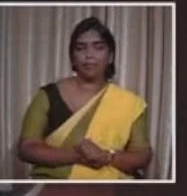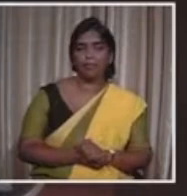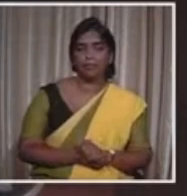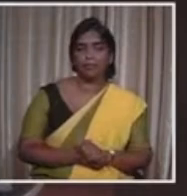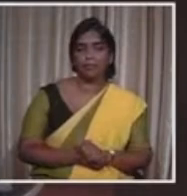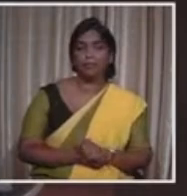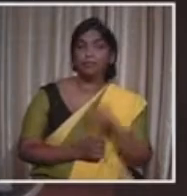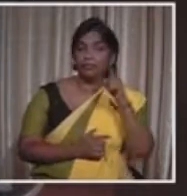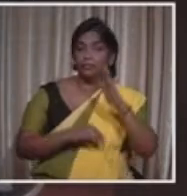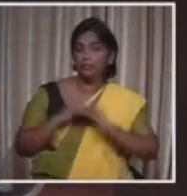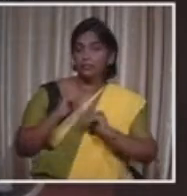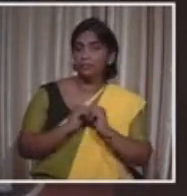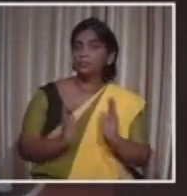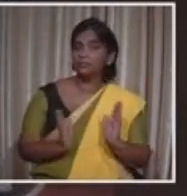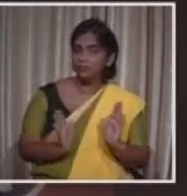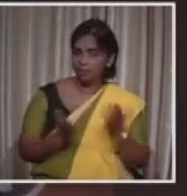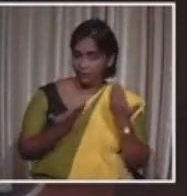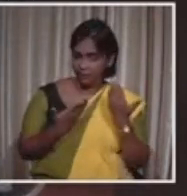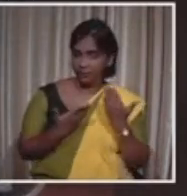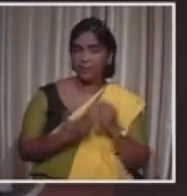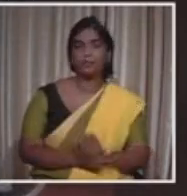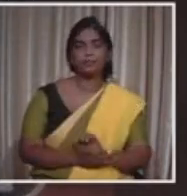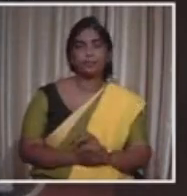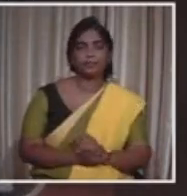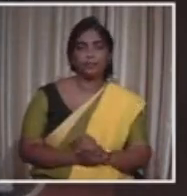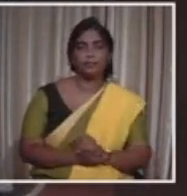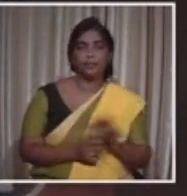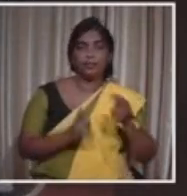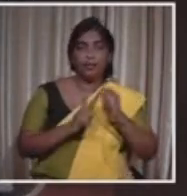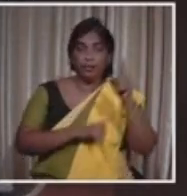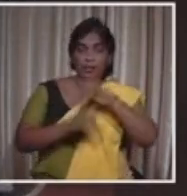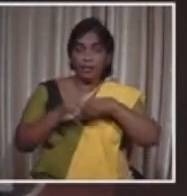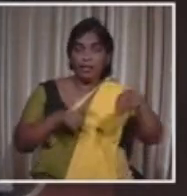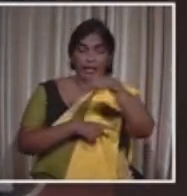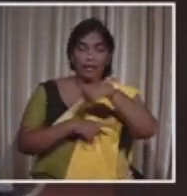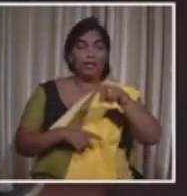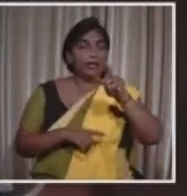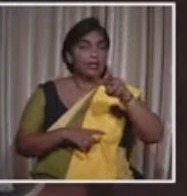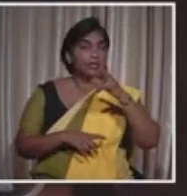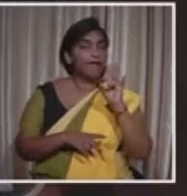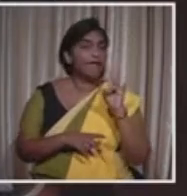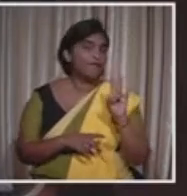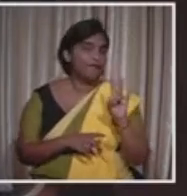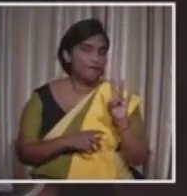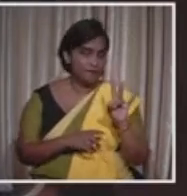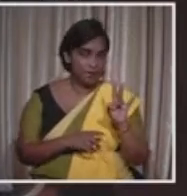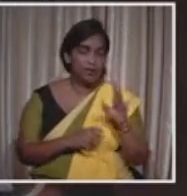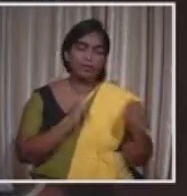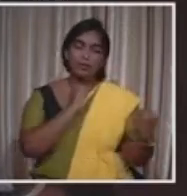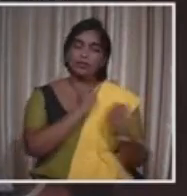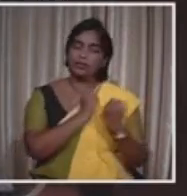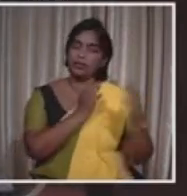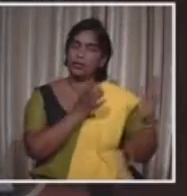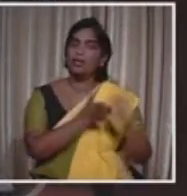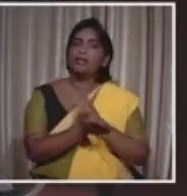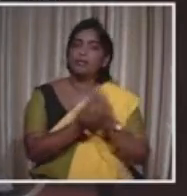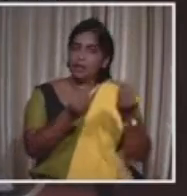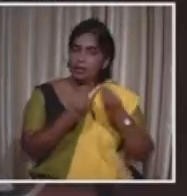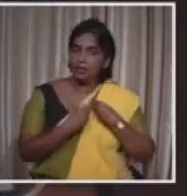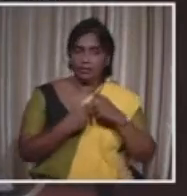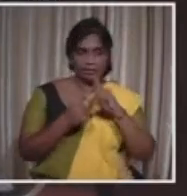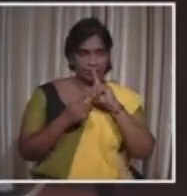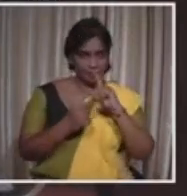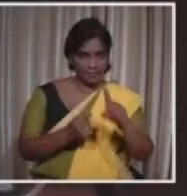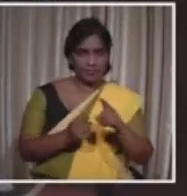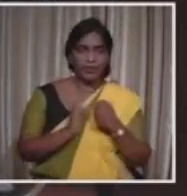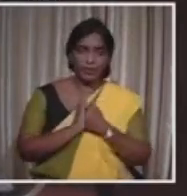එය ක්‍රියාවට නංවන්න මේ සභාවේ 225 දෙනාගේම සහයෝගය ලබා දෙන්නයි කියලා මම ඉල්ලීමක්